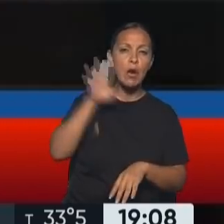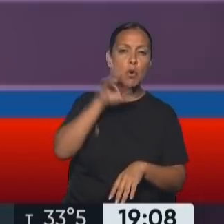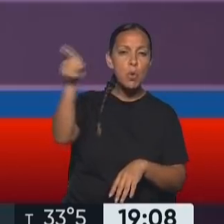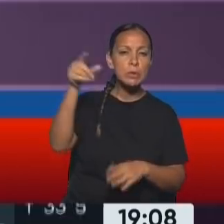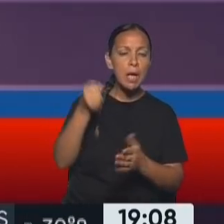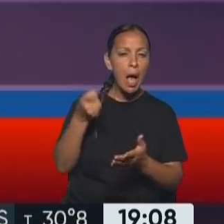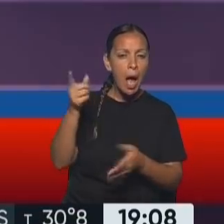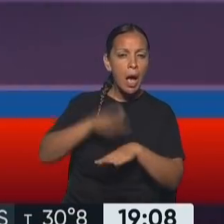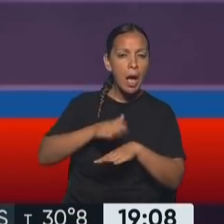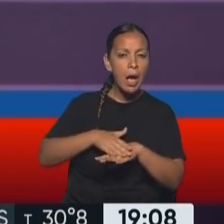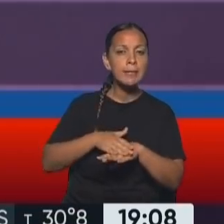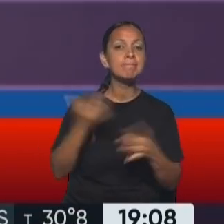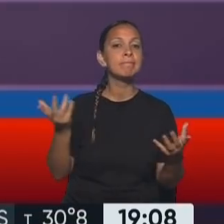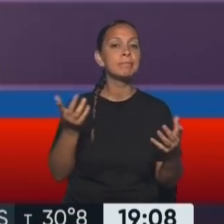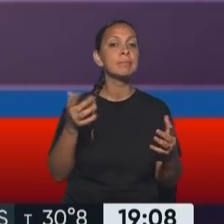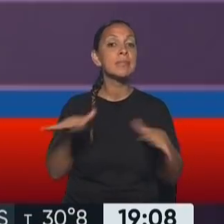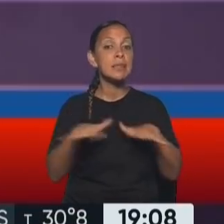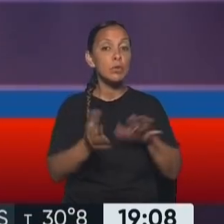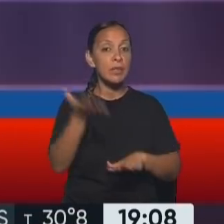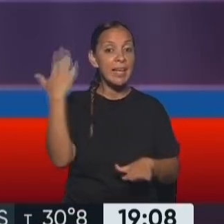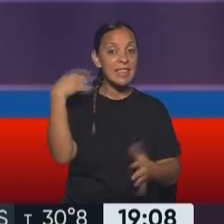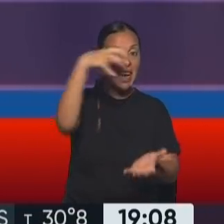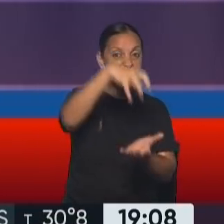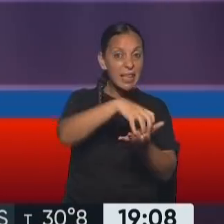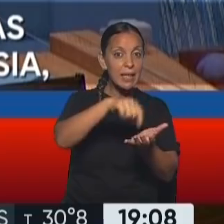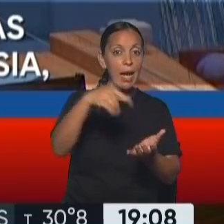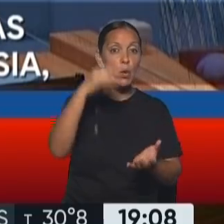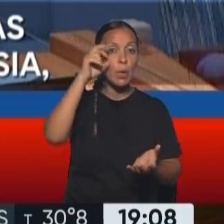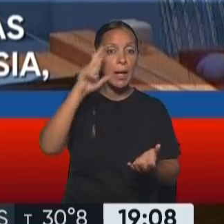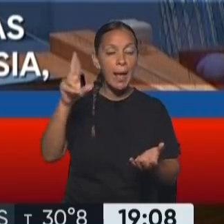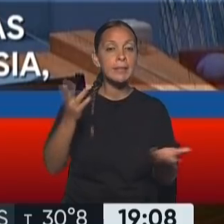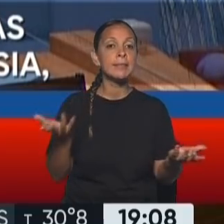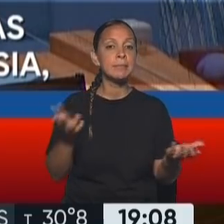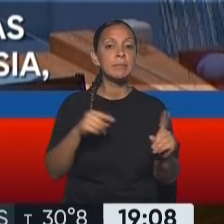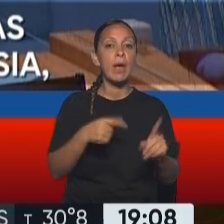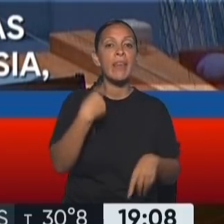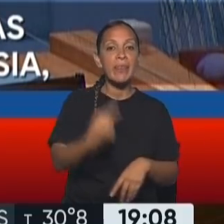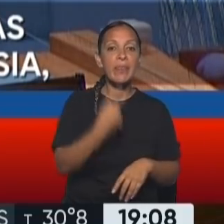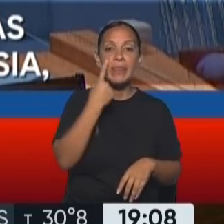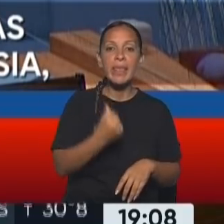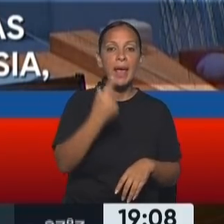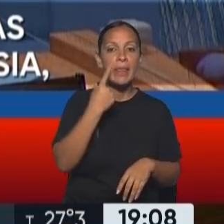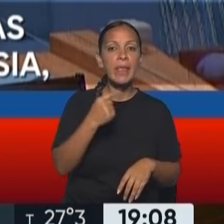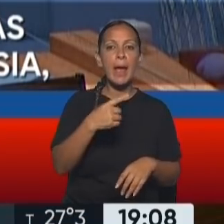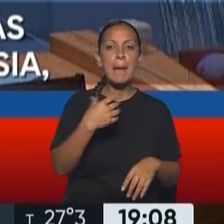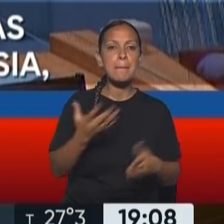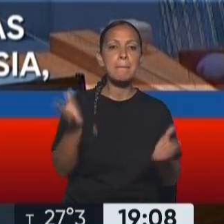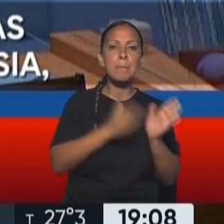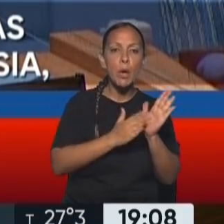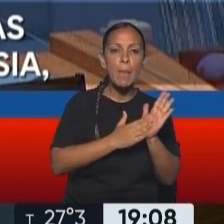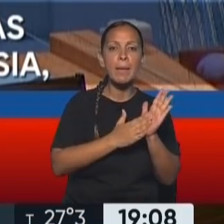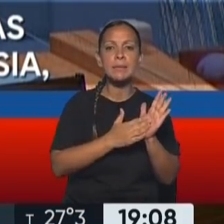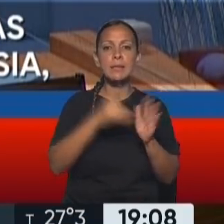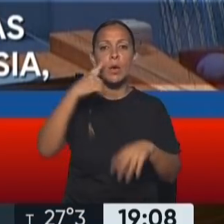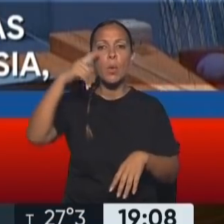на Запорожской атомной электростанции наглядно это иллюстрирует. Indeed, every day provides us with newer